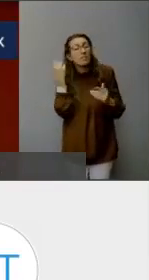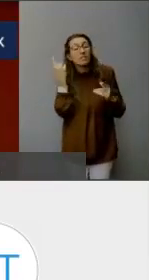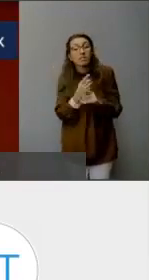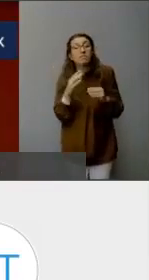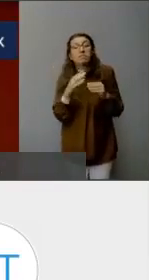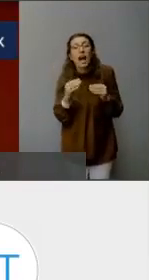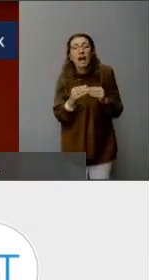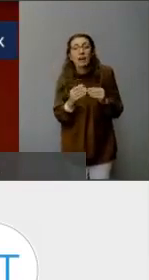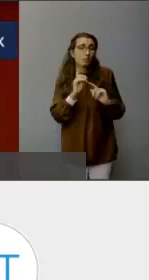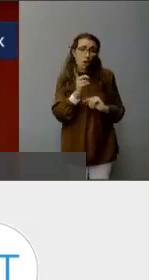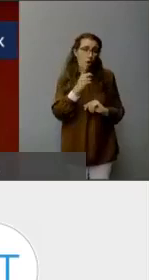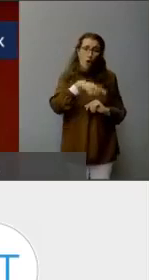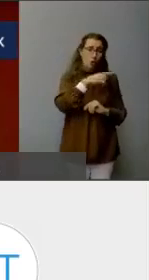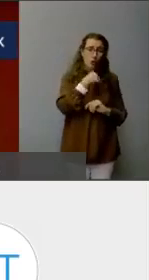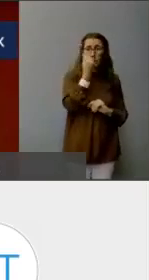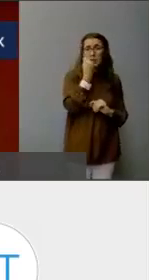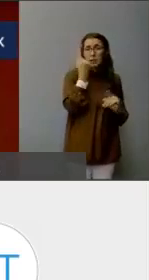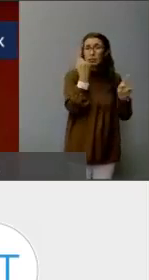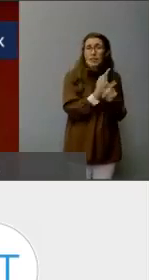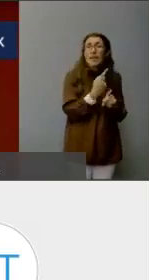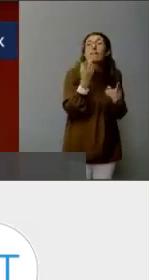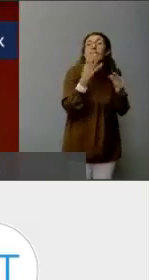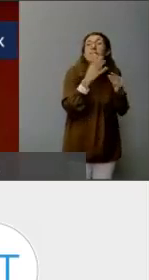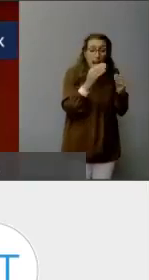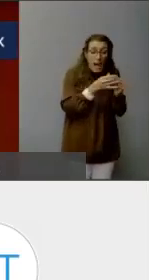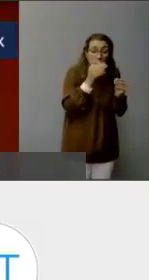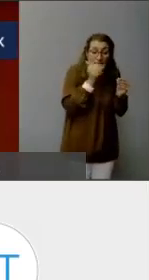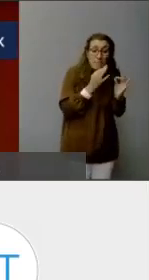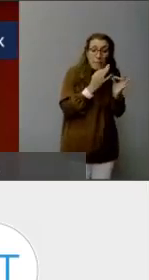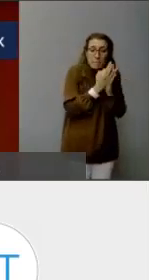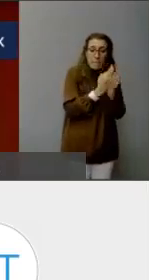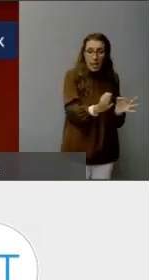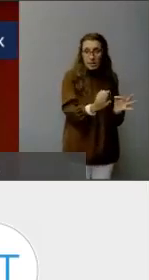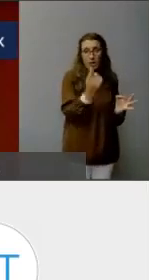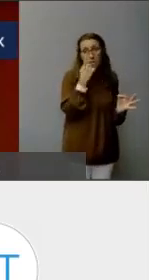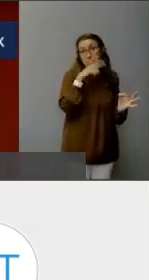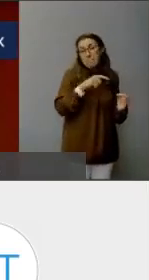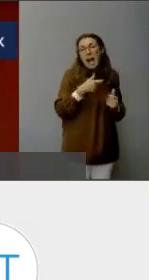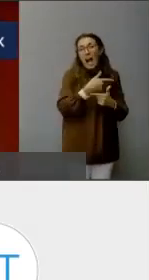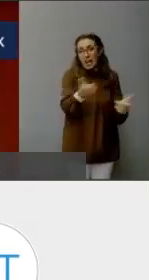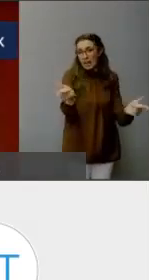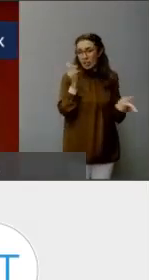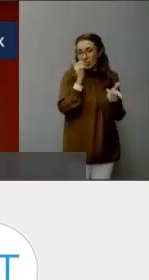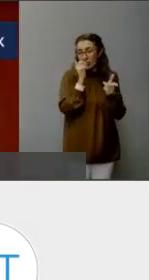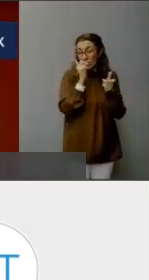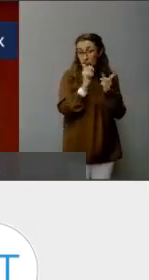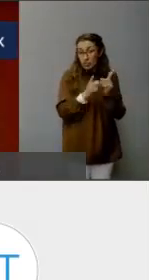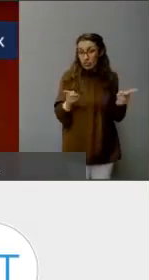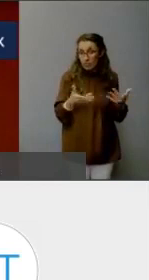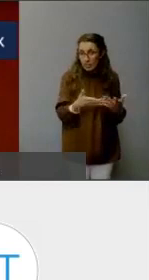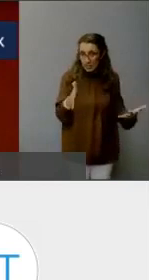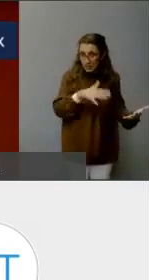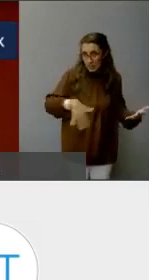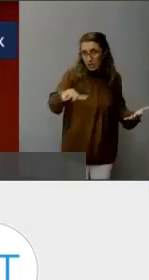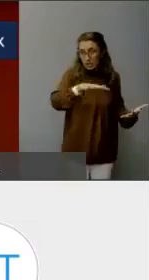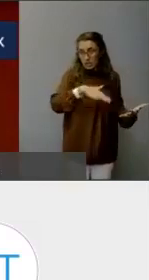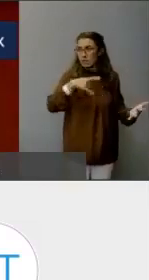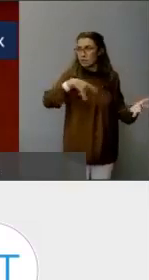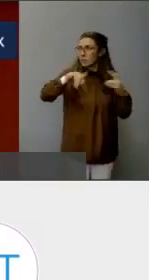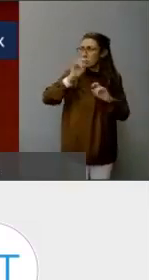fare il bene comune non deve fare del male alla propria cittadinanza per questo non ci stupiamo e non mi